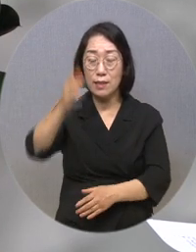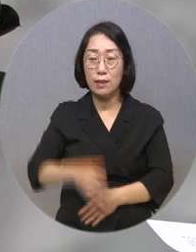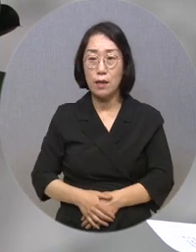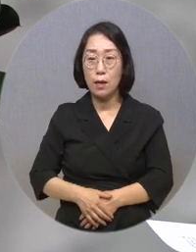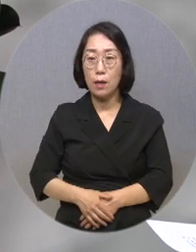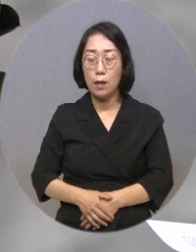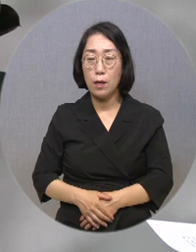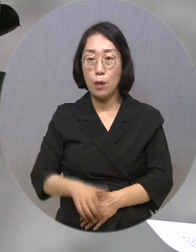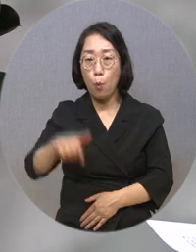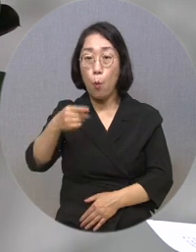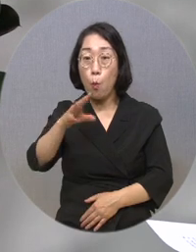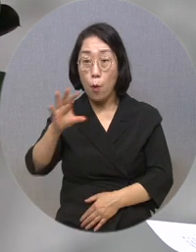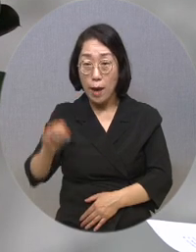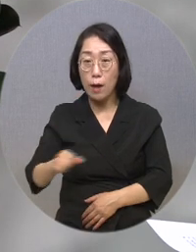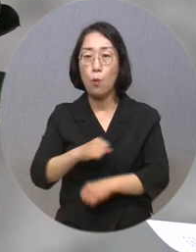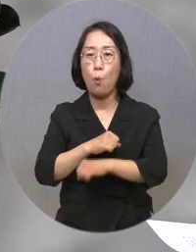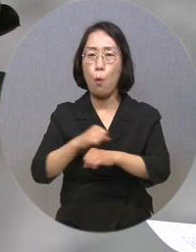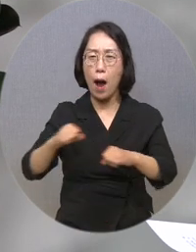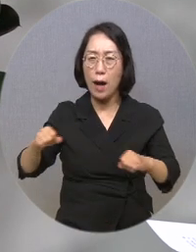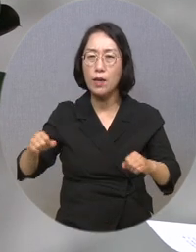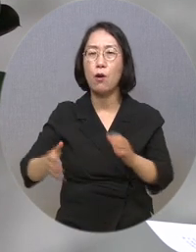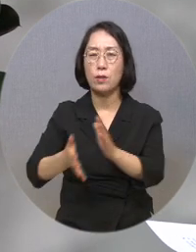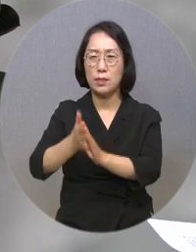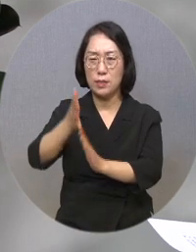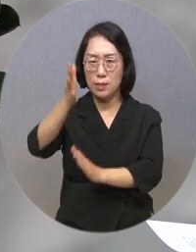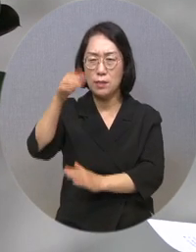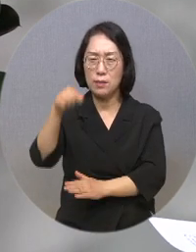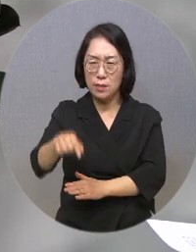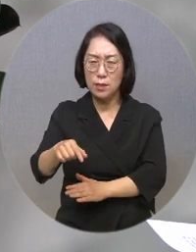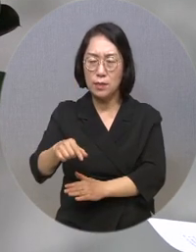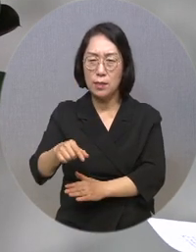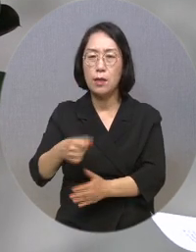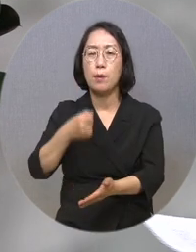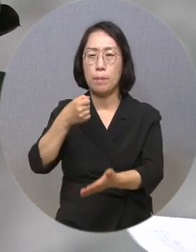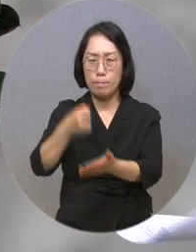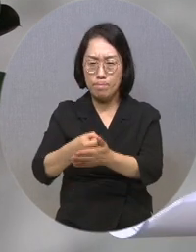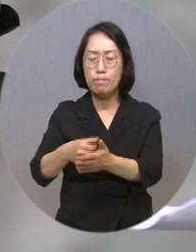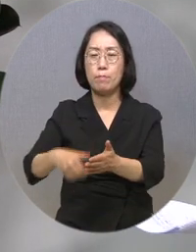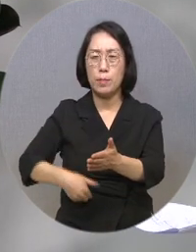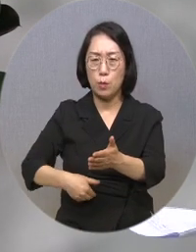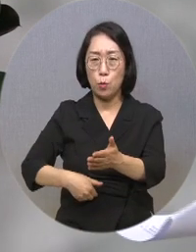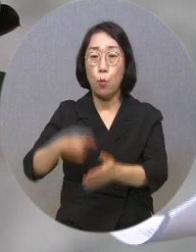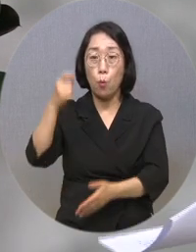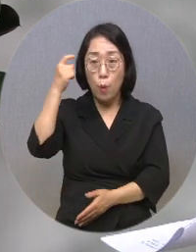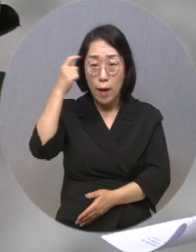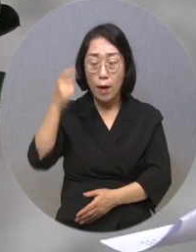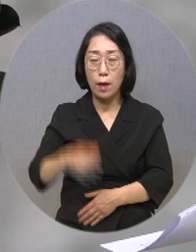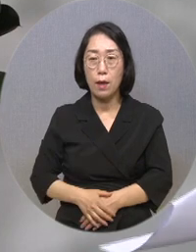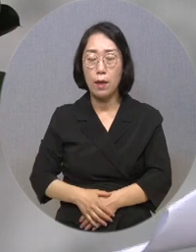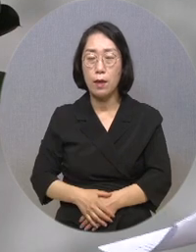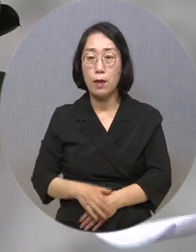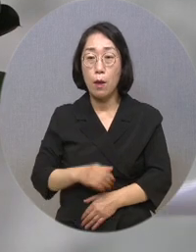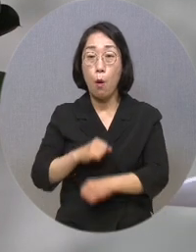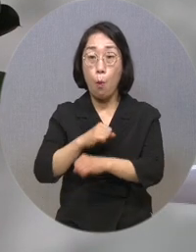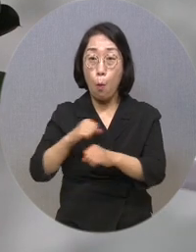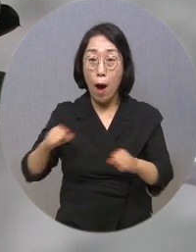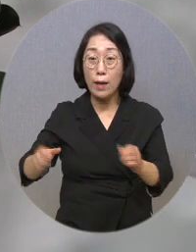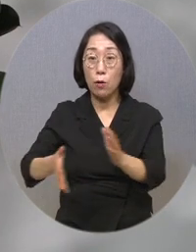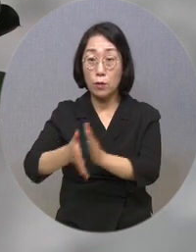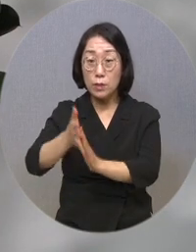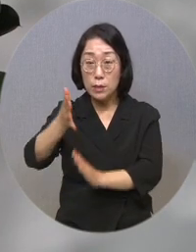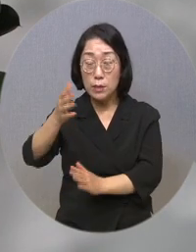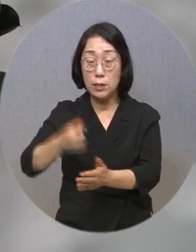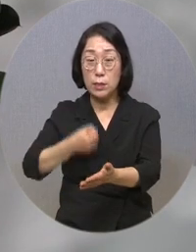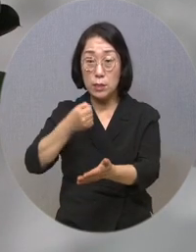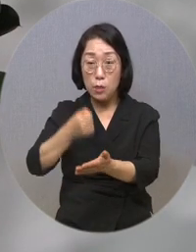고양시는 광역시를 주장해야 된다라고 강하게 피력한 바 있습니다. 그 이유는 뭐냐? 실제 광역시로 되기는 쉽지